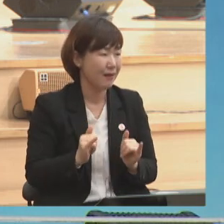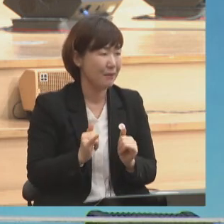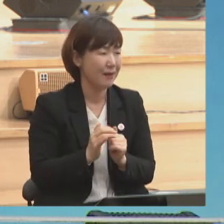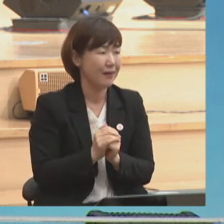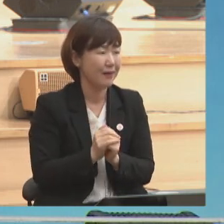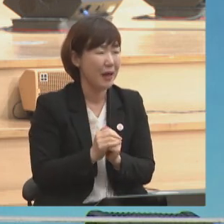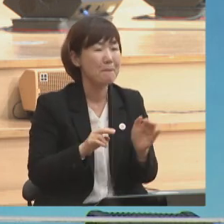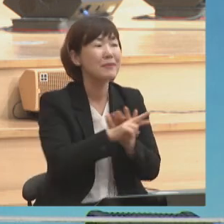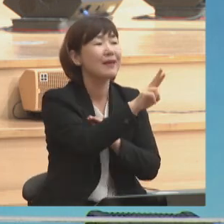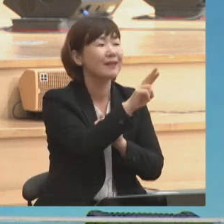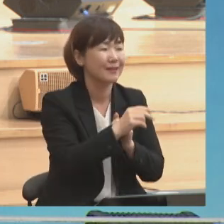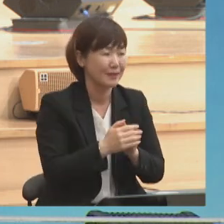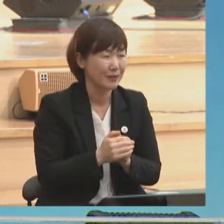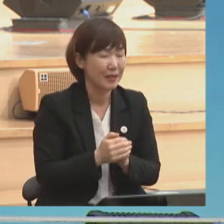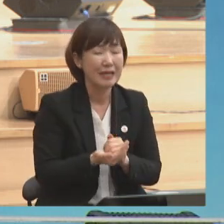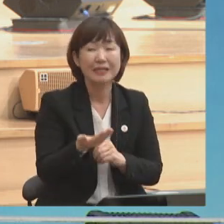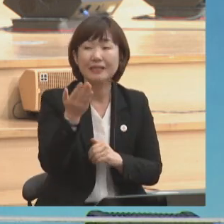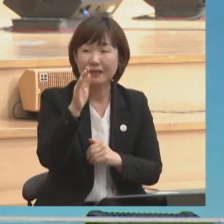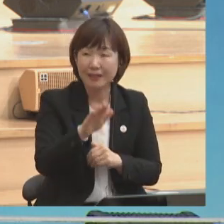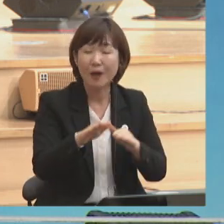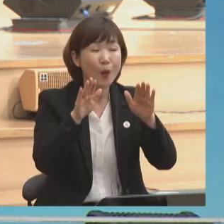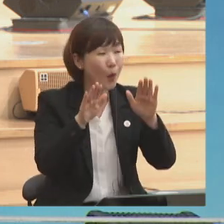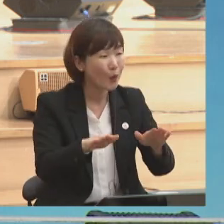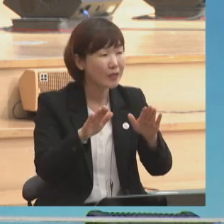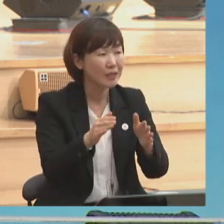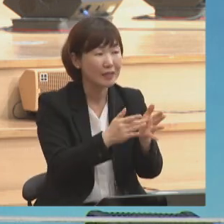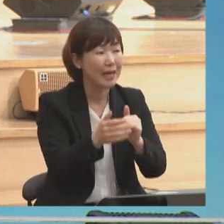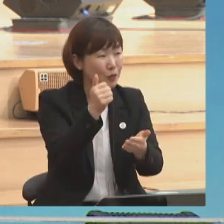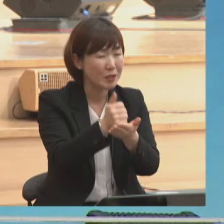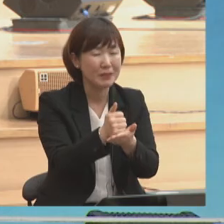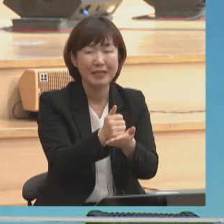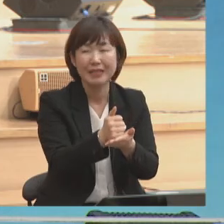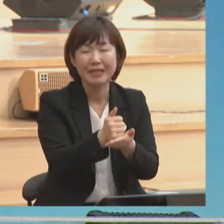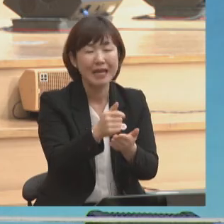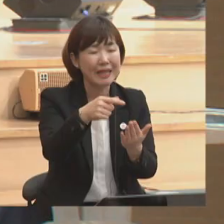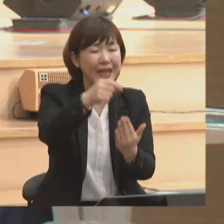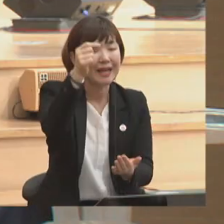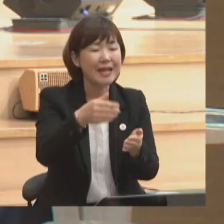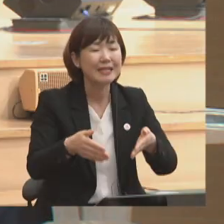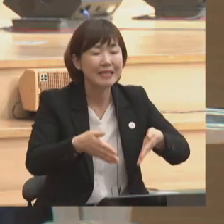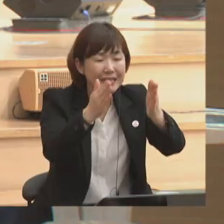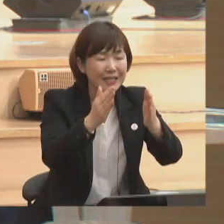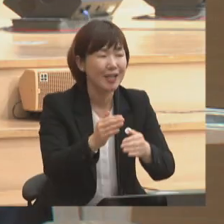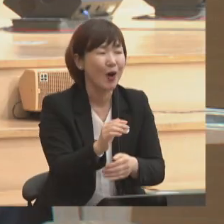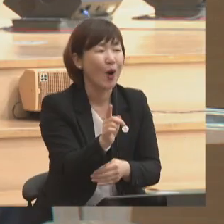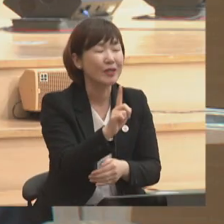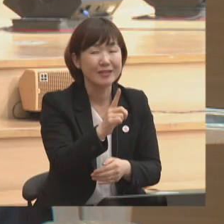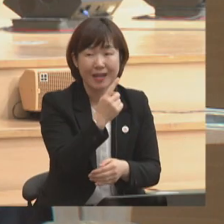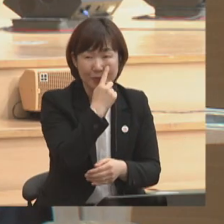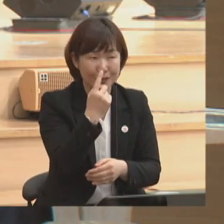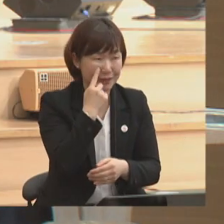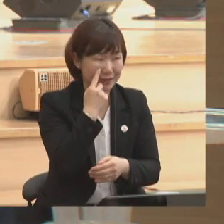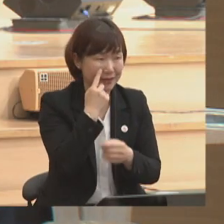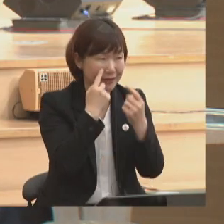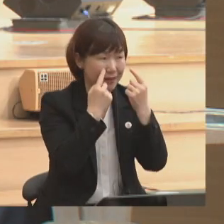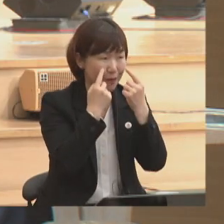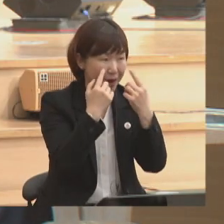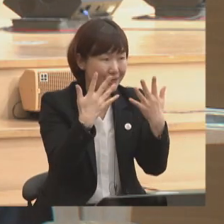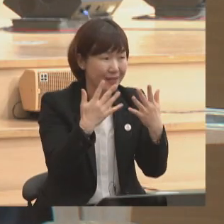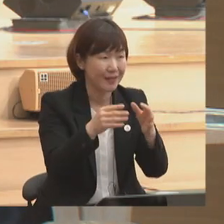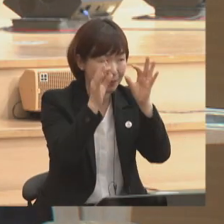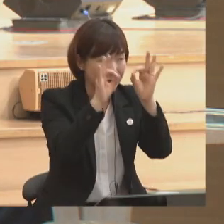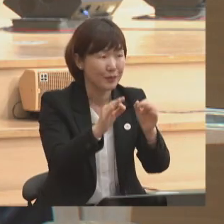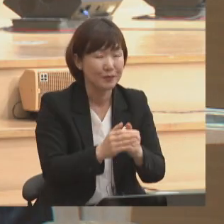예수님이 오늘 본문에 어떤 길을 택하여 갔다고 기록하고 있는가, 여러분이 두 눈을 뜨고 정확하게 보십시오. 이거는